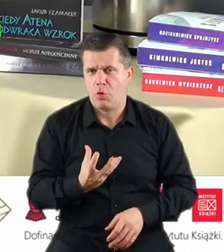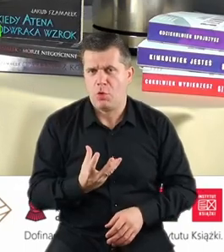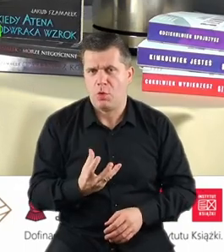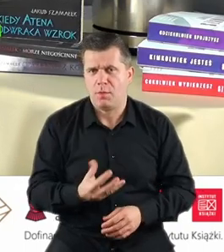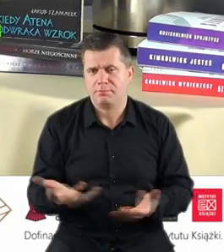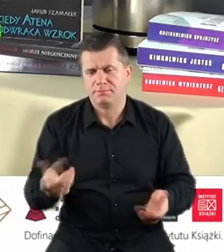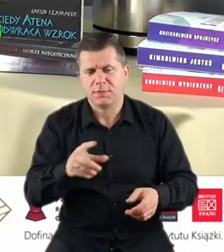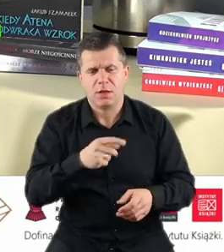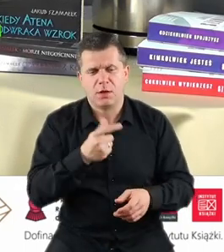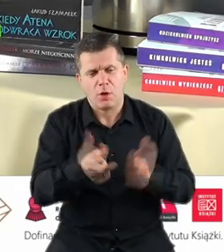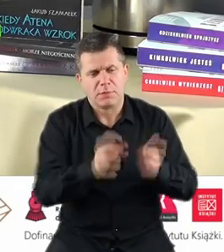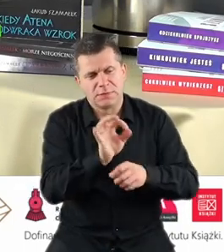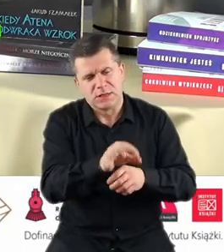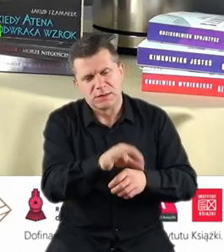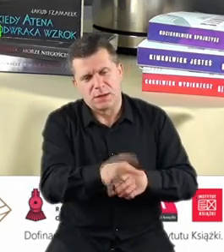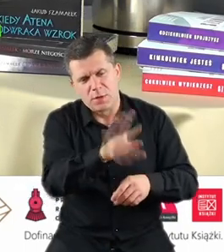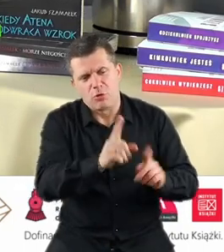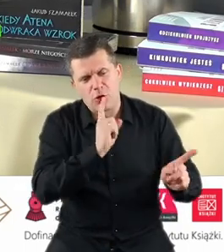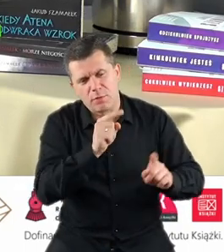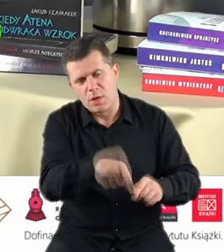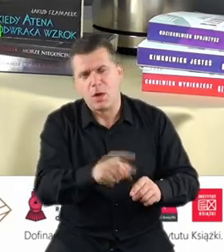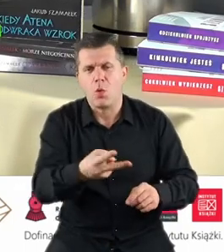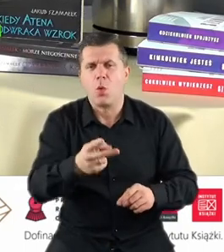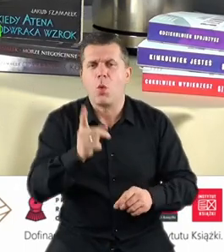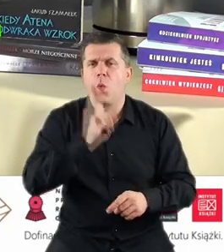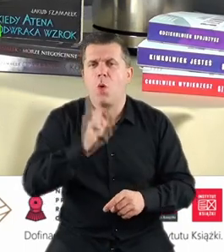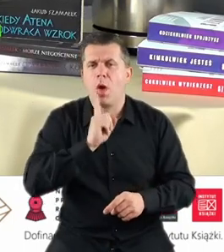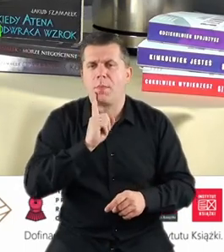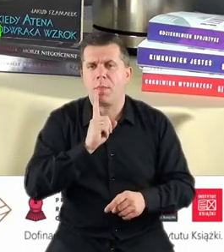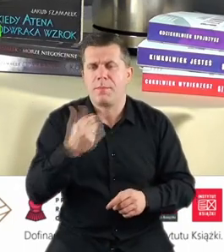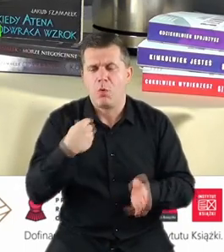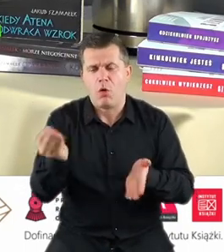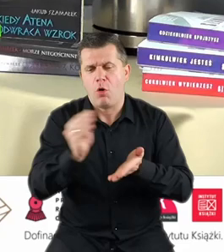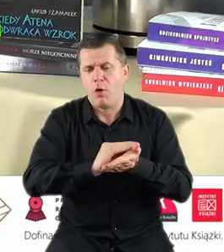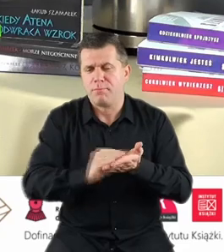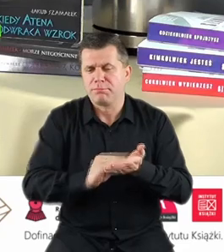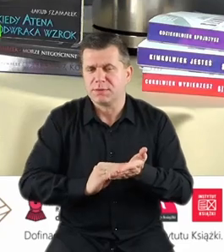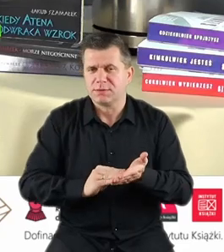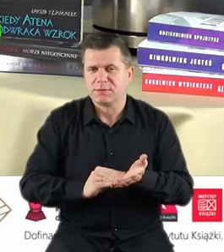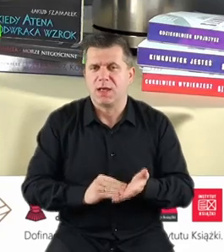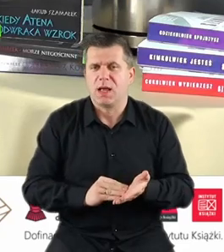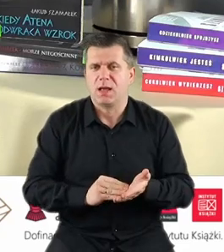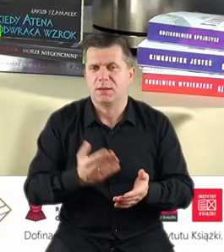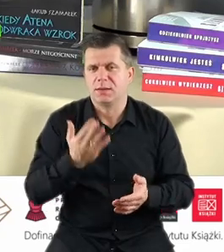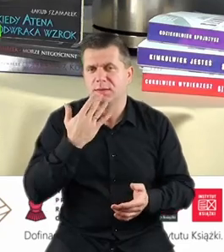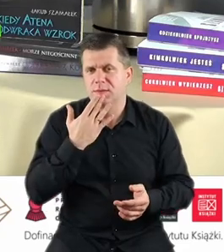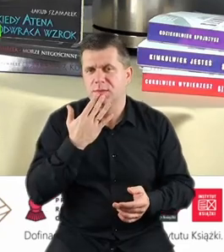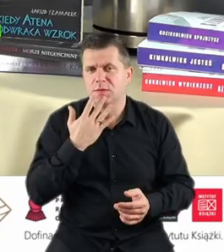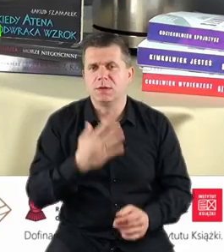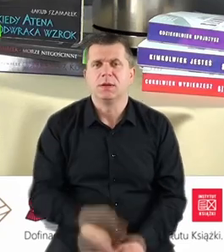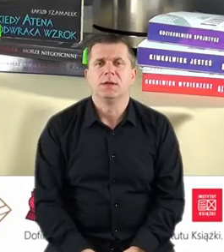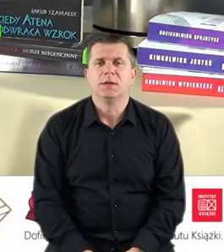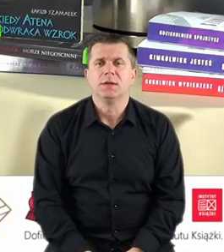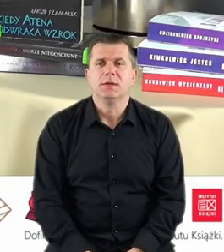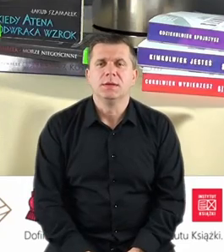takiego chłopca i on był tam wcześniej opisany właśnie, że